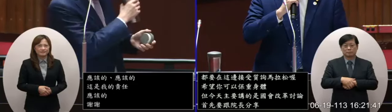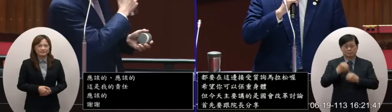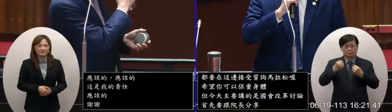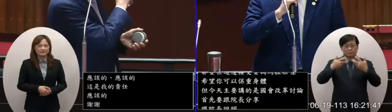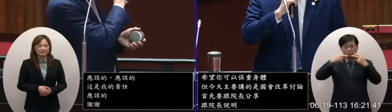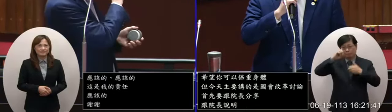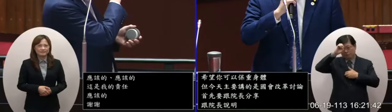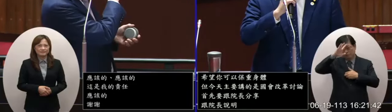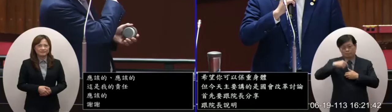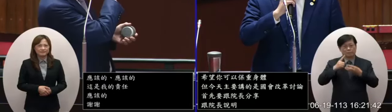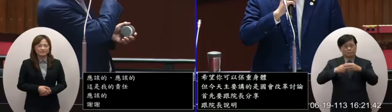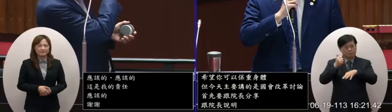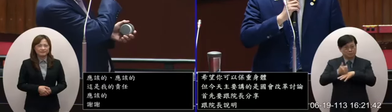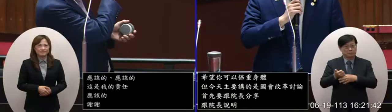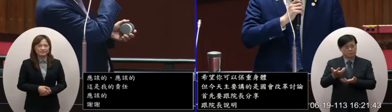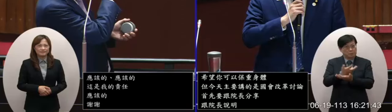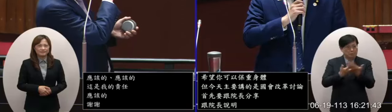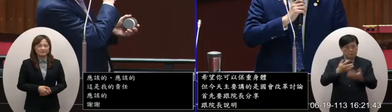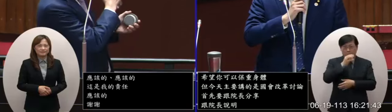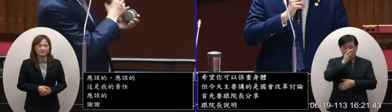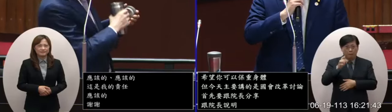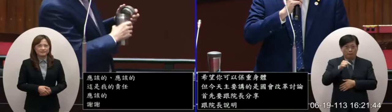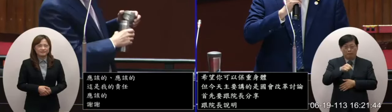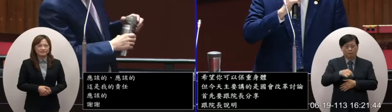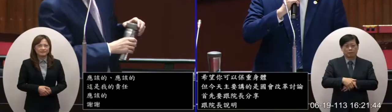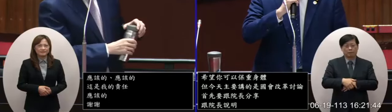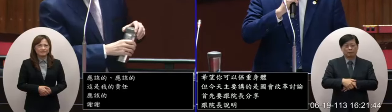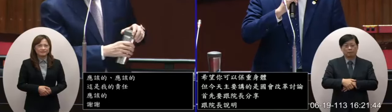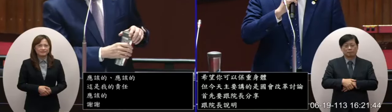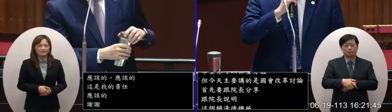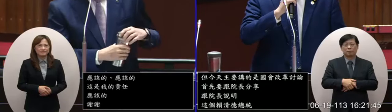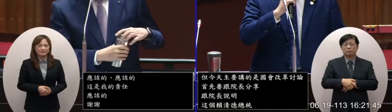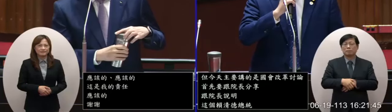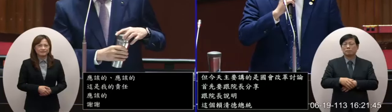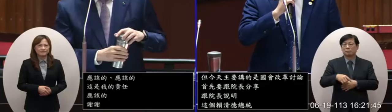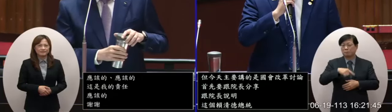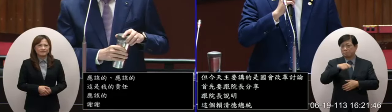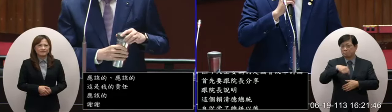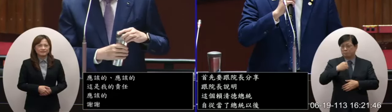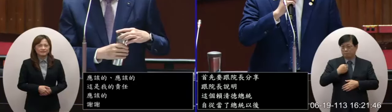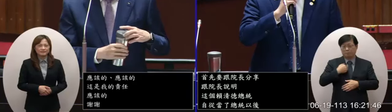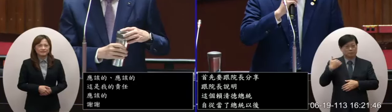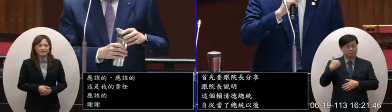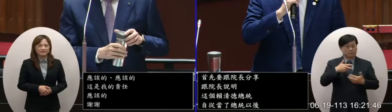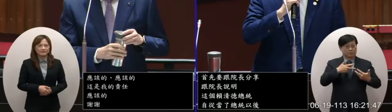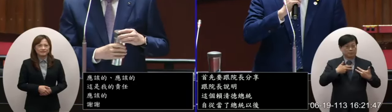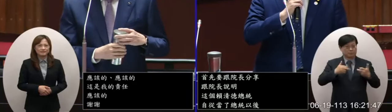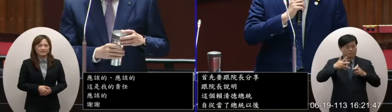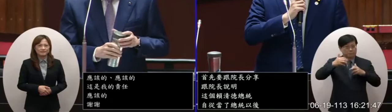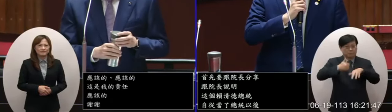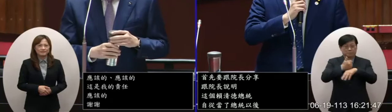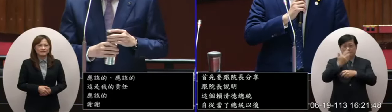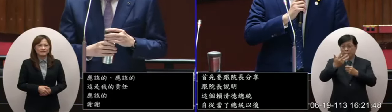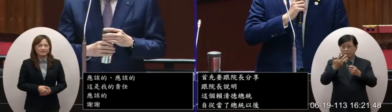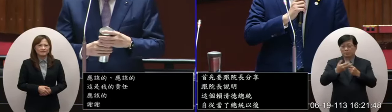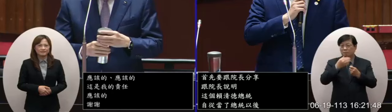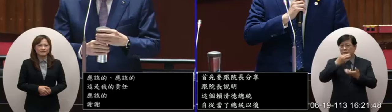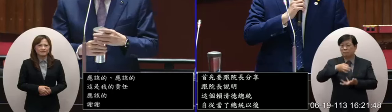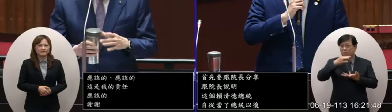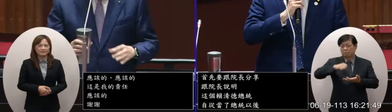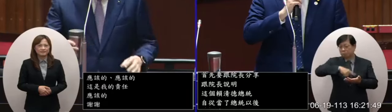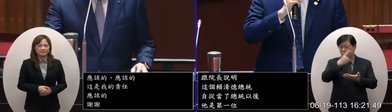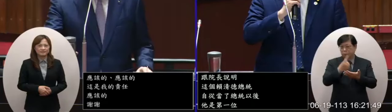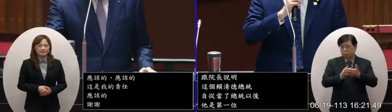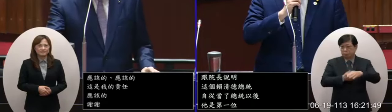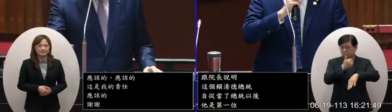在野党的主席哦来去做沟通的院长。所以大家都知道，蔡英文执政八年，我们都担心完全执